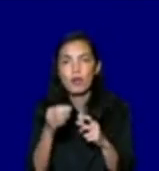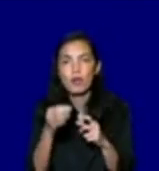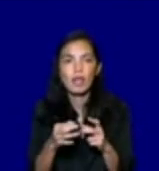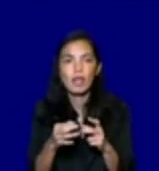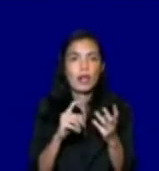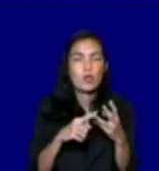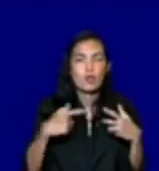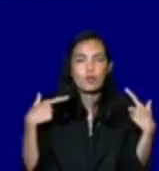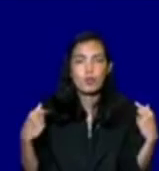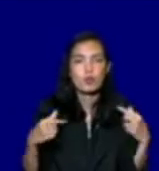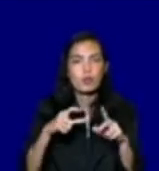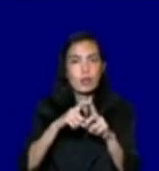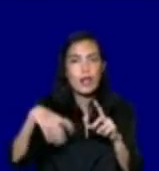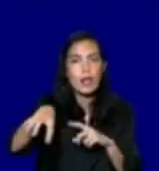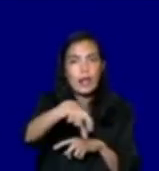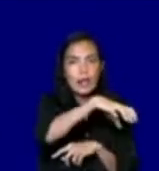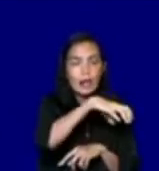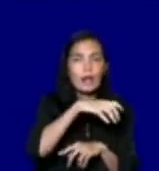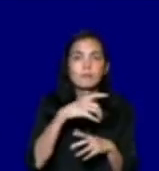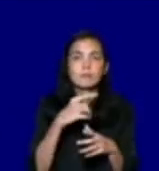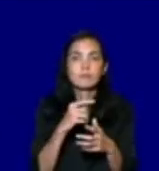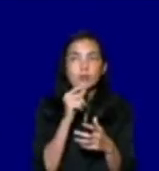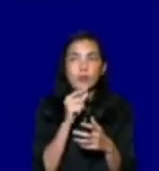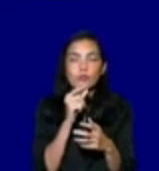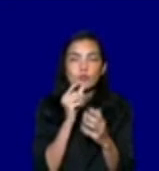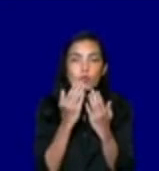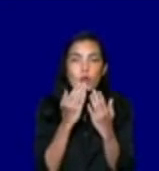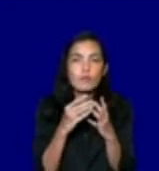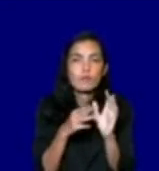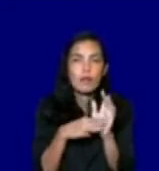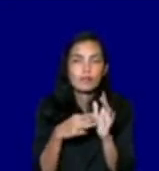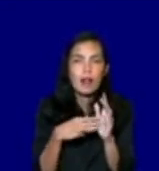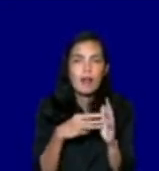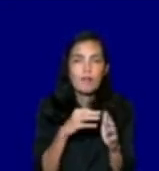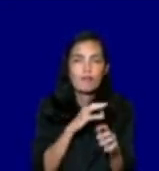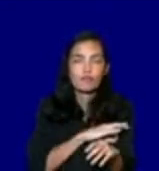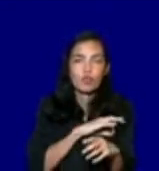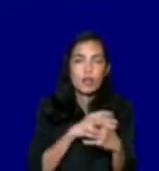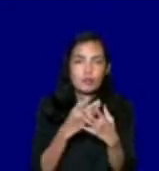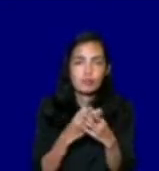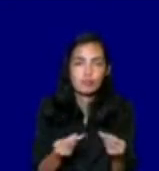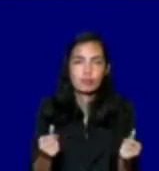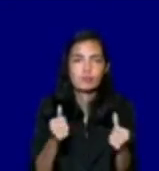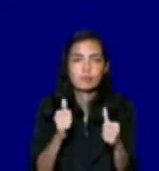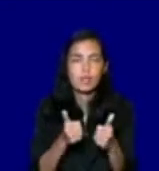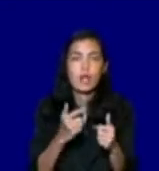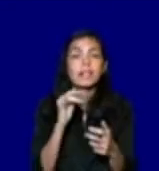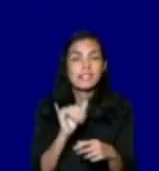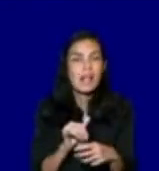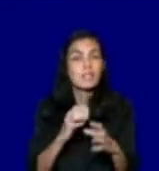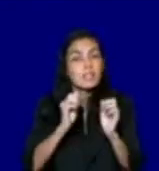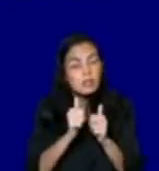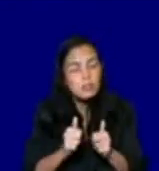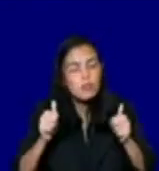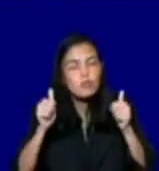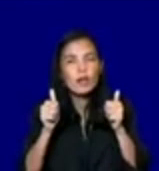beberapa alternatif untuk penyelesaian terkait jabatan fungsional ini tentu tidak bisa sempurna karena masih banyak aturan-aturan